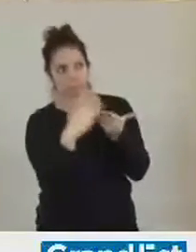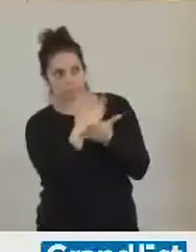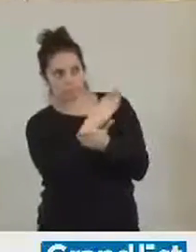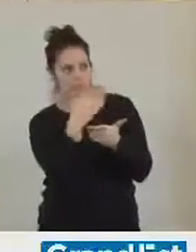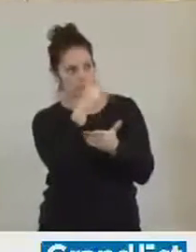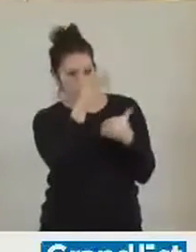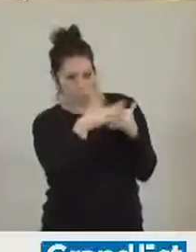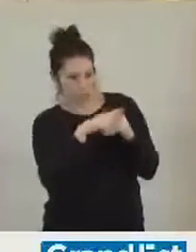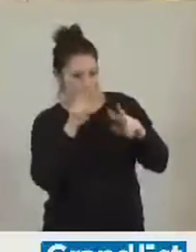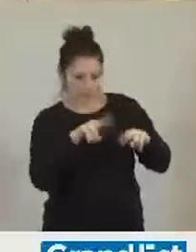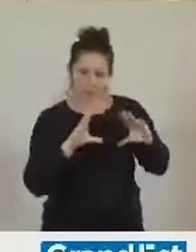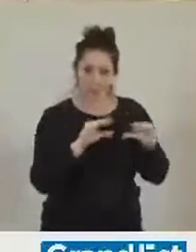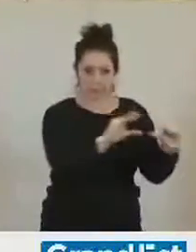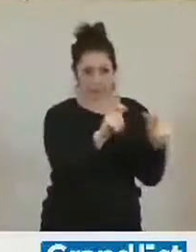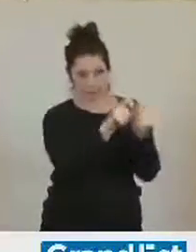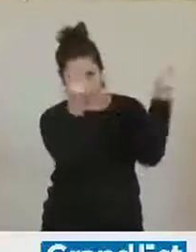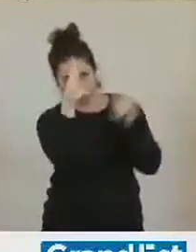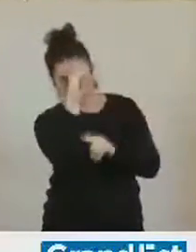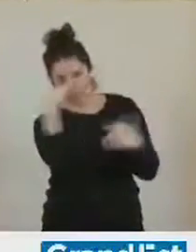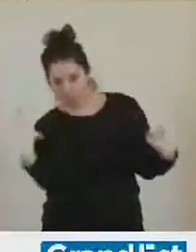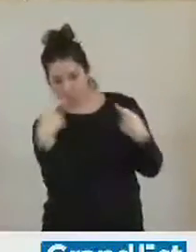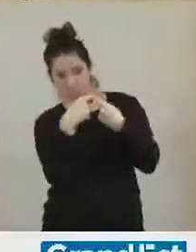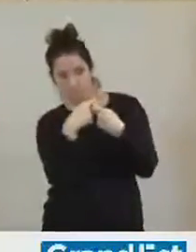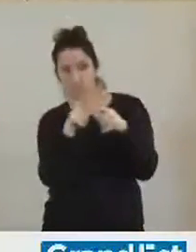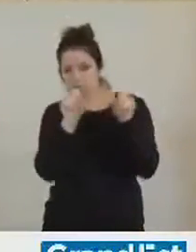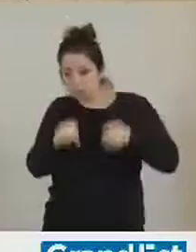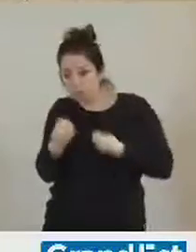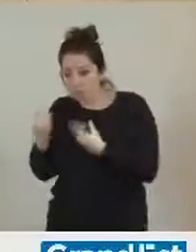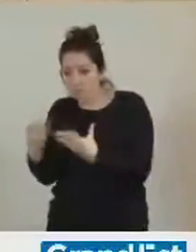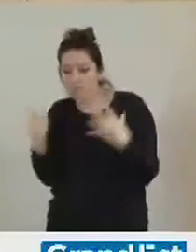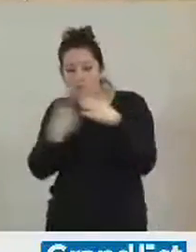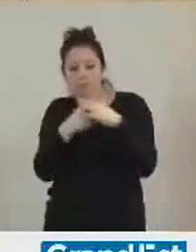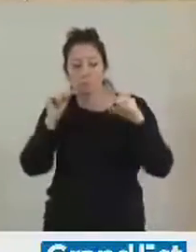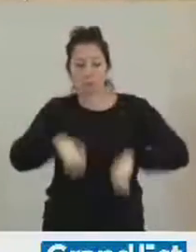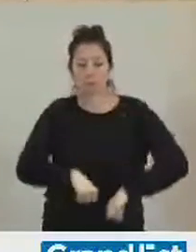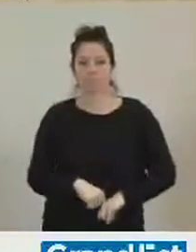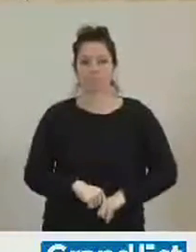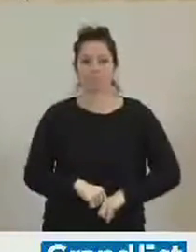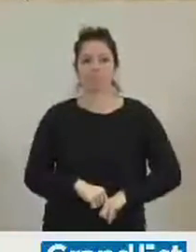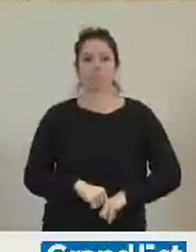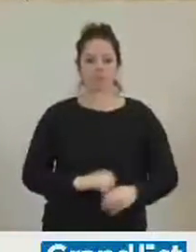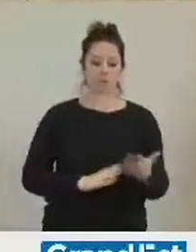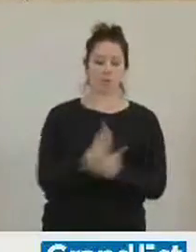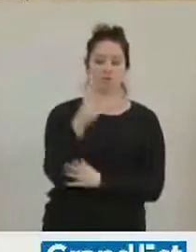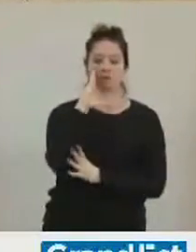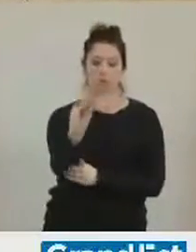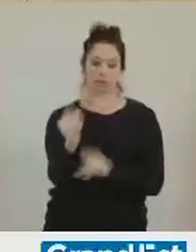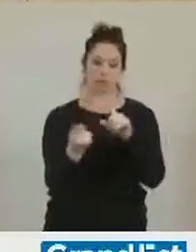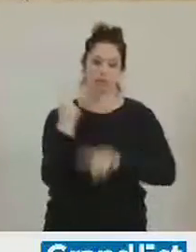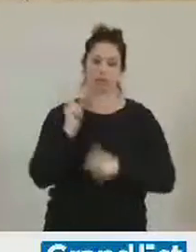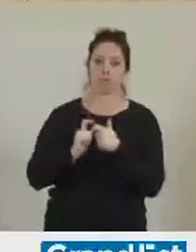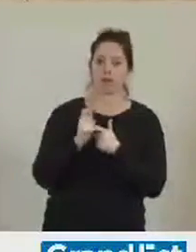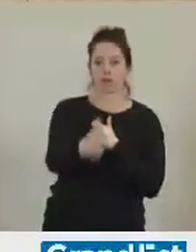réalités professionnelles et des opportunités d'insertion. L'orientation professionnelle a un impact majeur dans un parcours professionnel